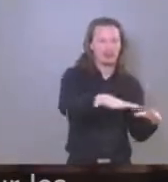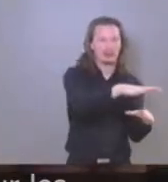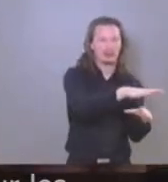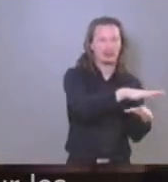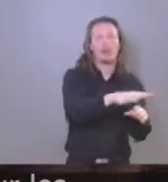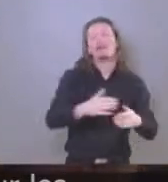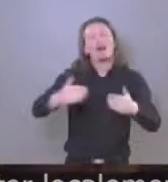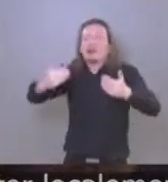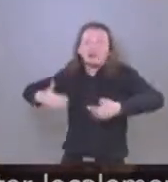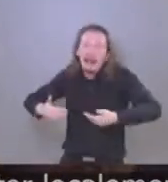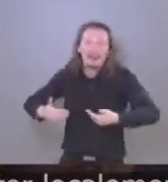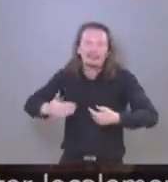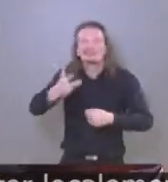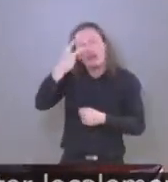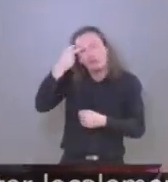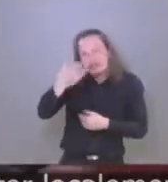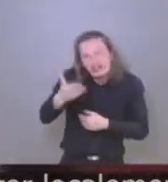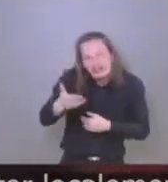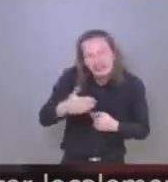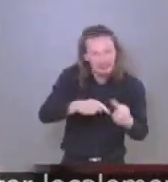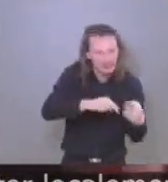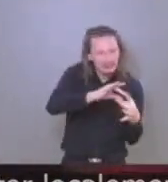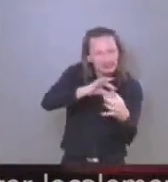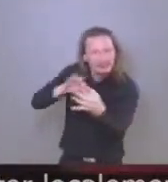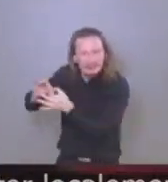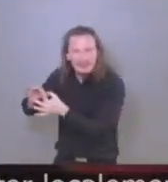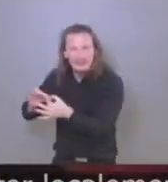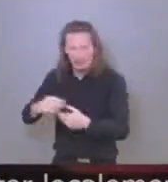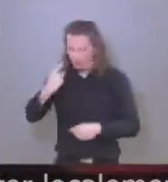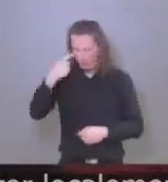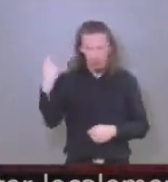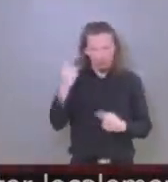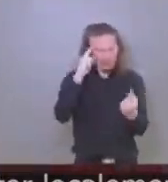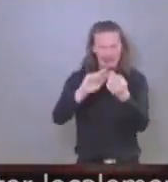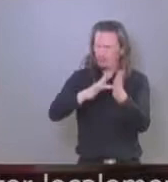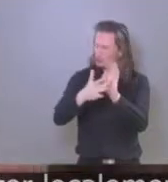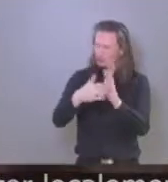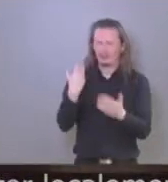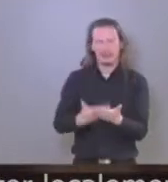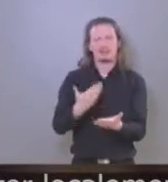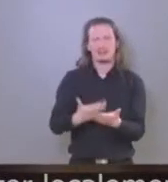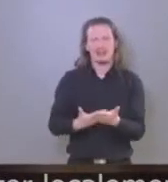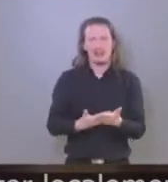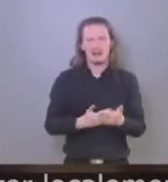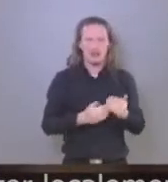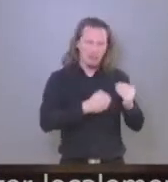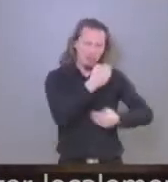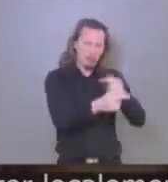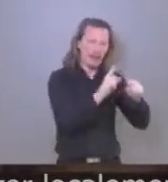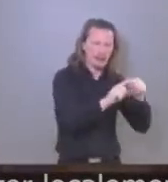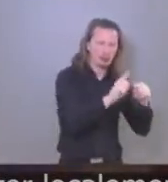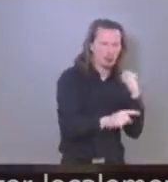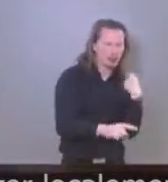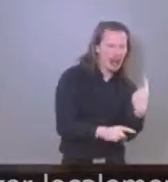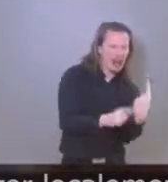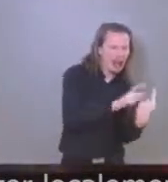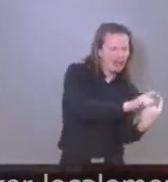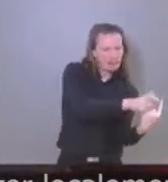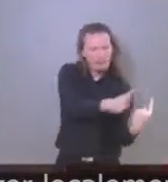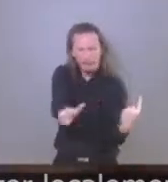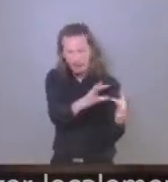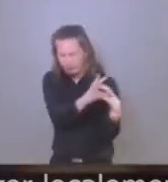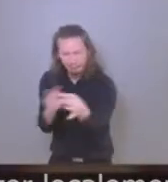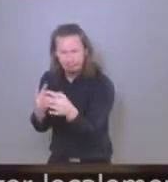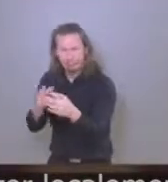J'arrête là. Je pense que vous avez compris. Pour tout, ça marche comme ça. Chaque fois qu'on fait un progrès dans un endroit, on le rattrape ailleurs